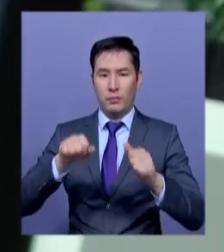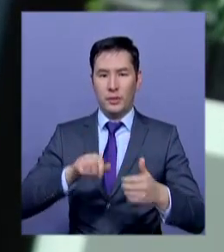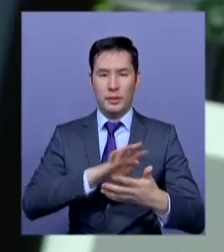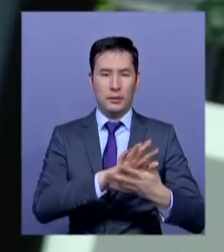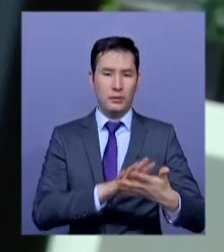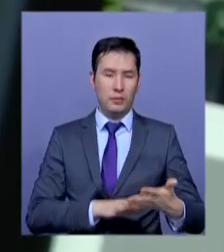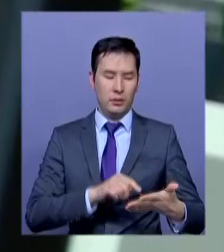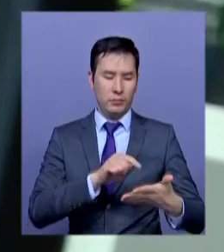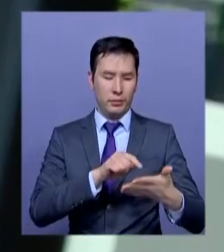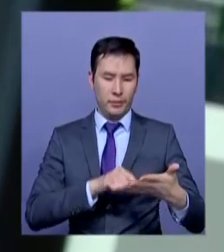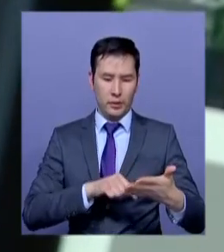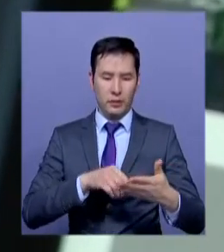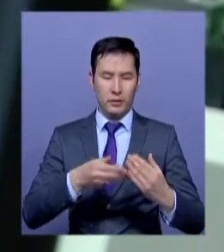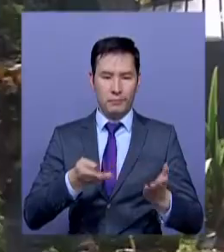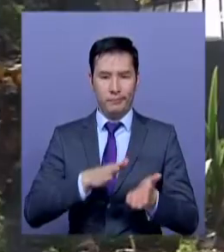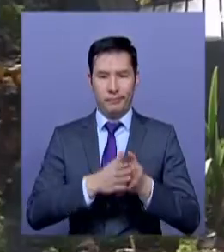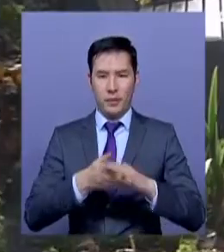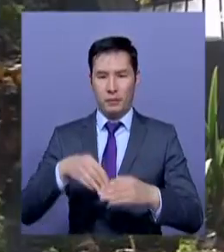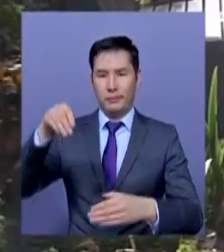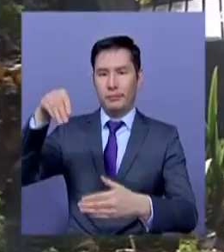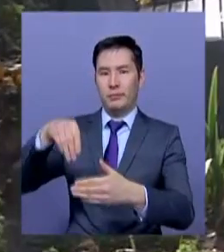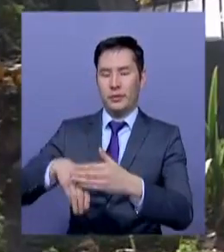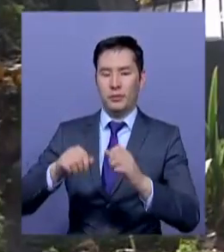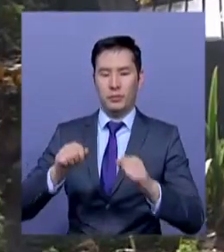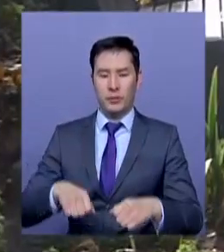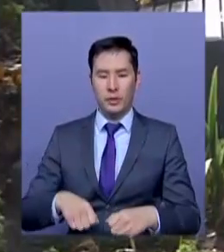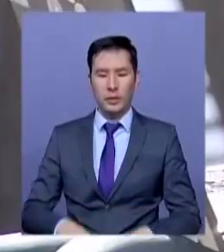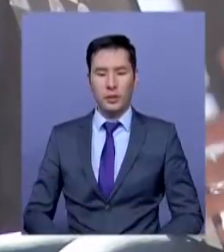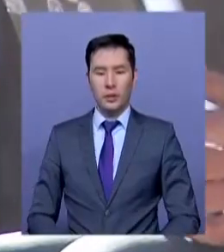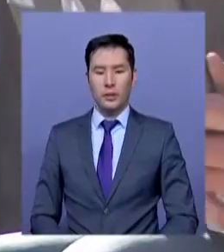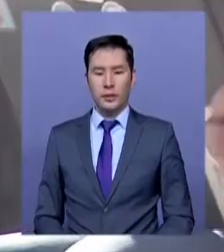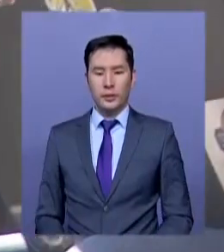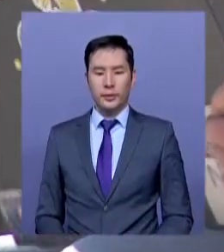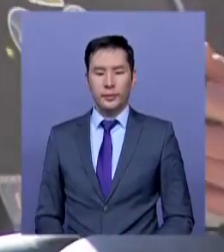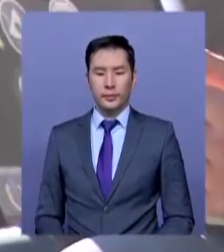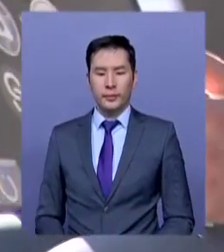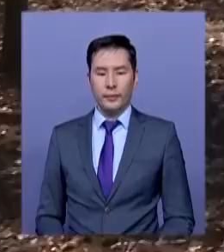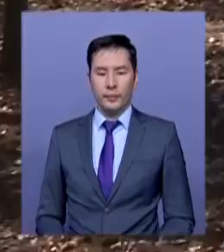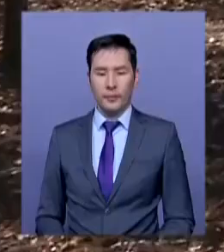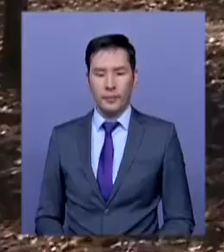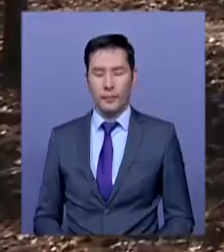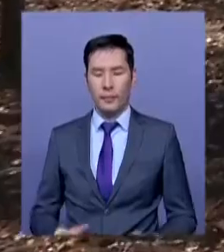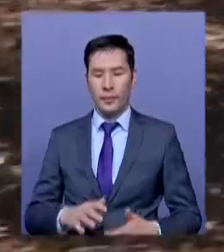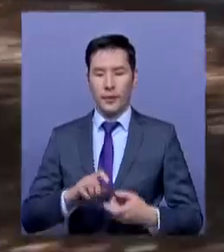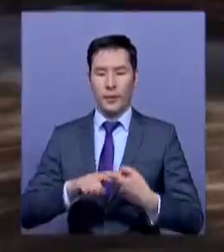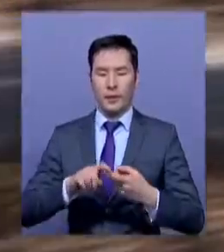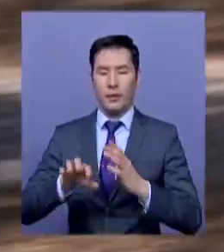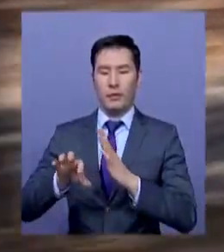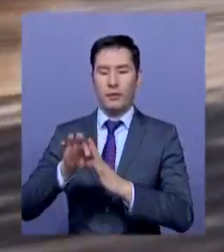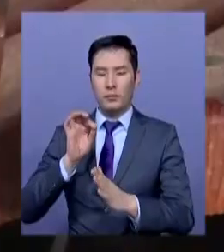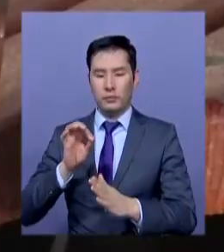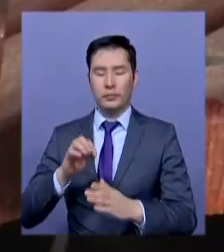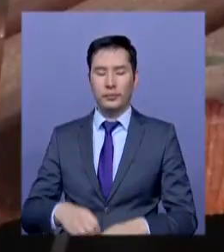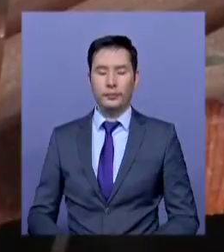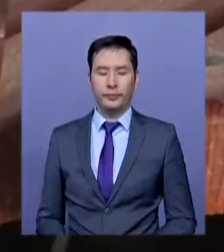беремін десеңіз, жеке басты растайтын құжатпен келген жөн. Кейін мұнда мамандар қолыңызға өтінім береді. Оны толтырған соң таңдау жасап, қағазды